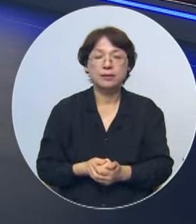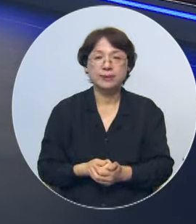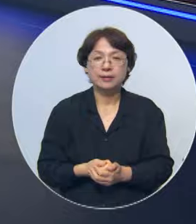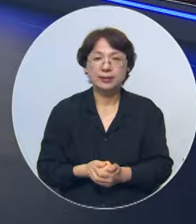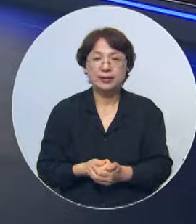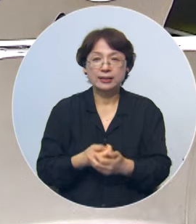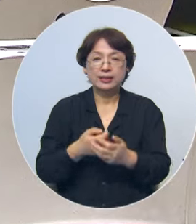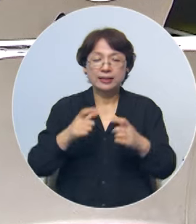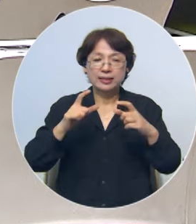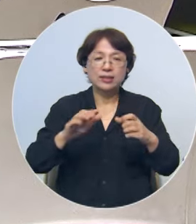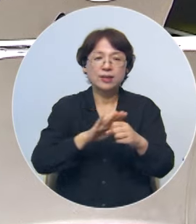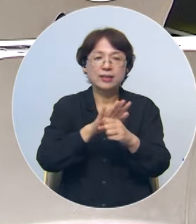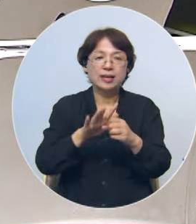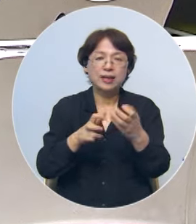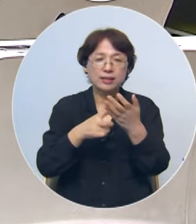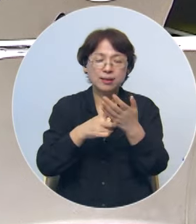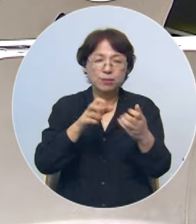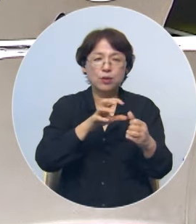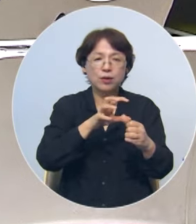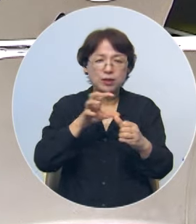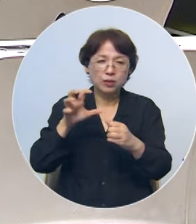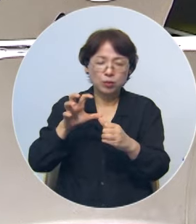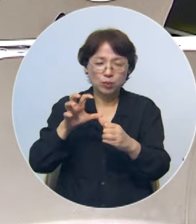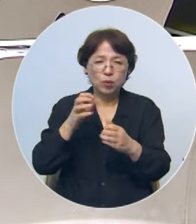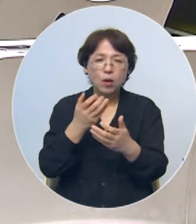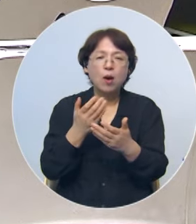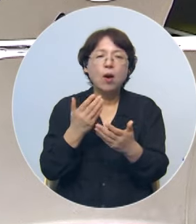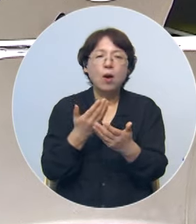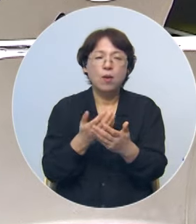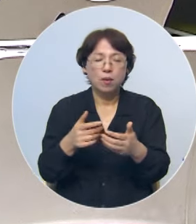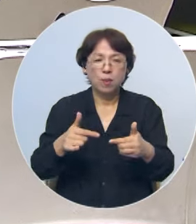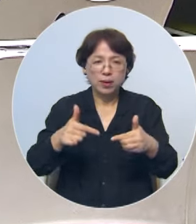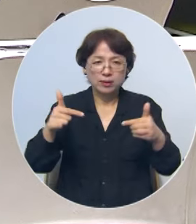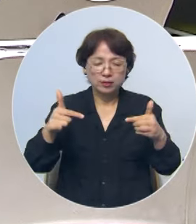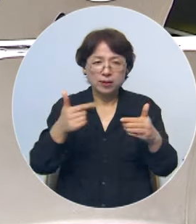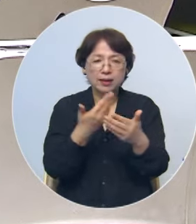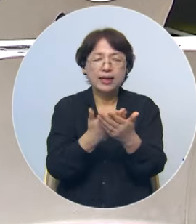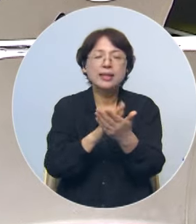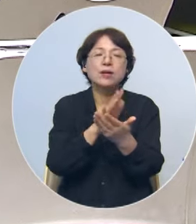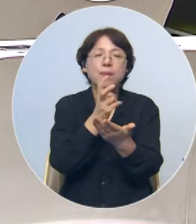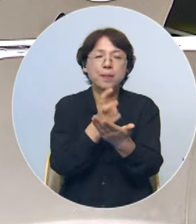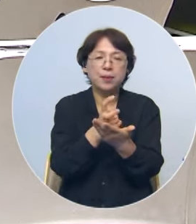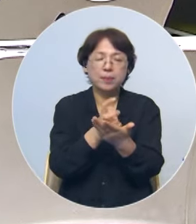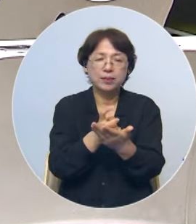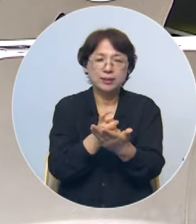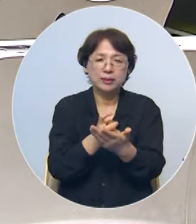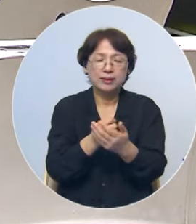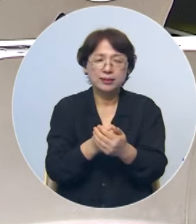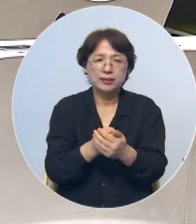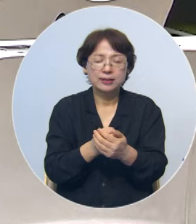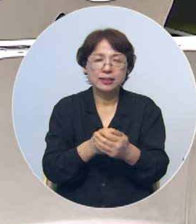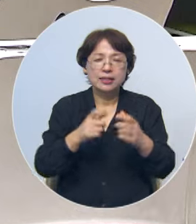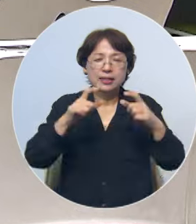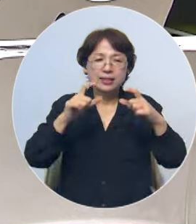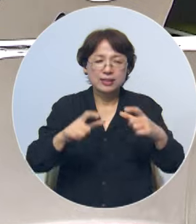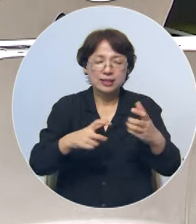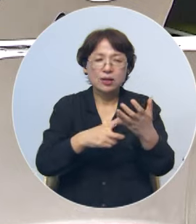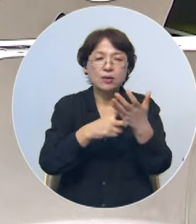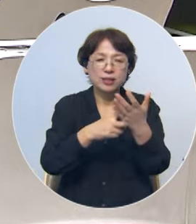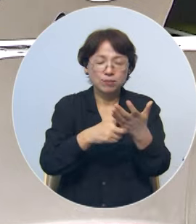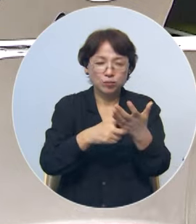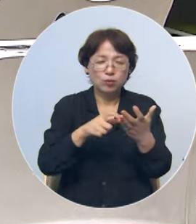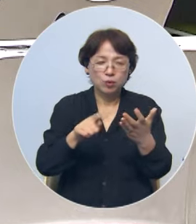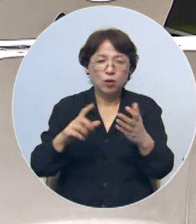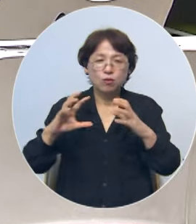네, 지역사람상품권 이용 활성화법 개정안, 이른바 지역화폐법은 지역상품권에 대한 재정적 지원을 국가 책무로